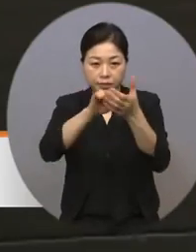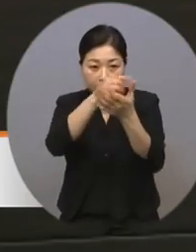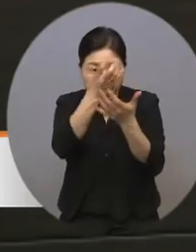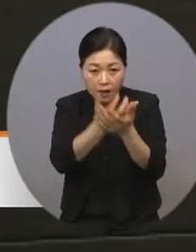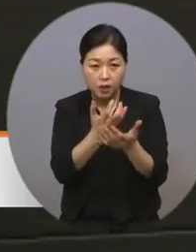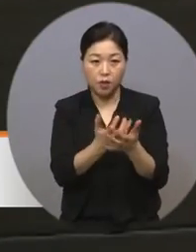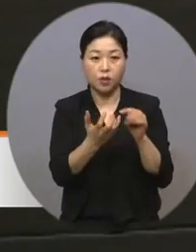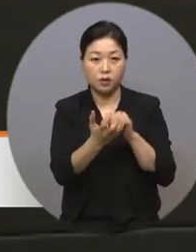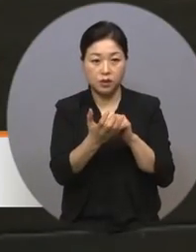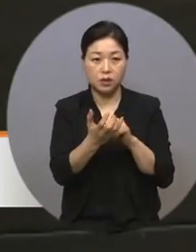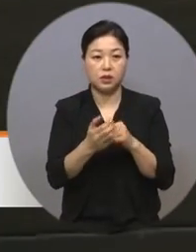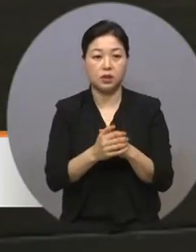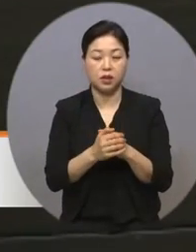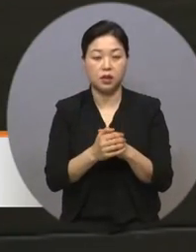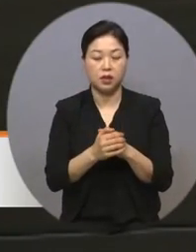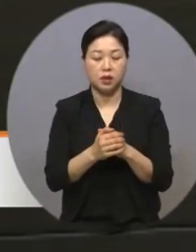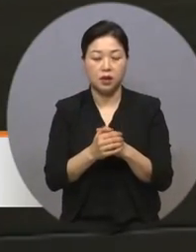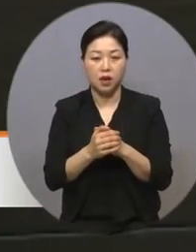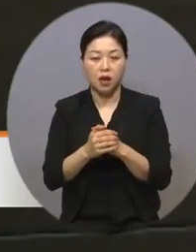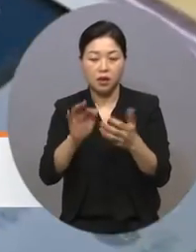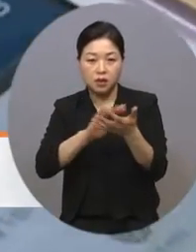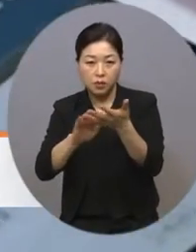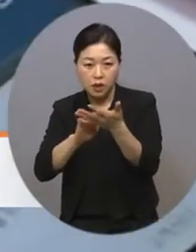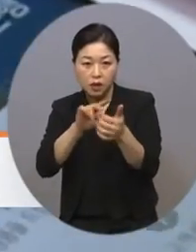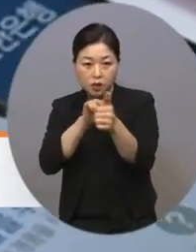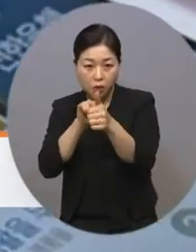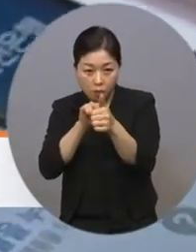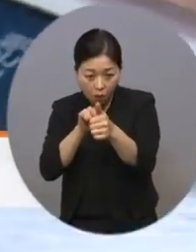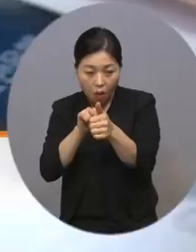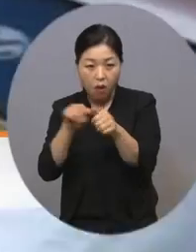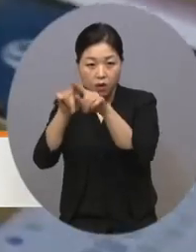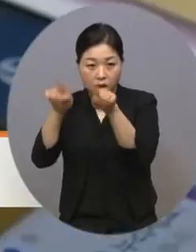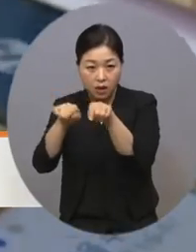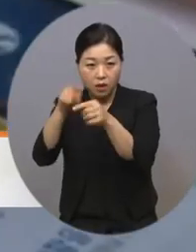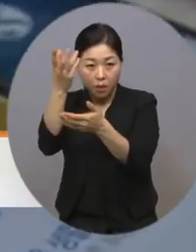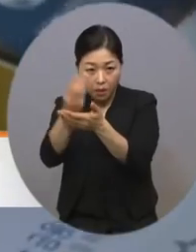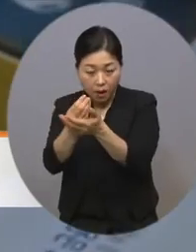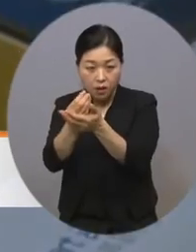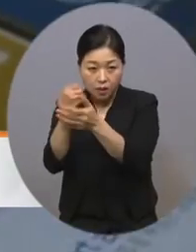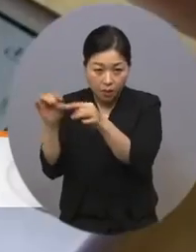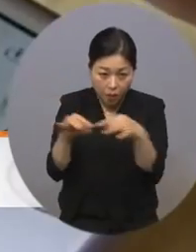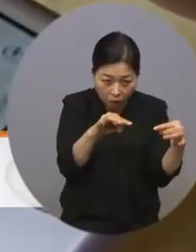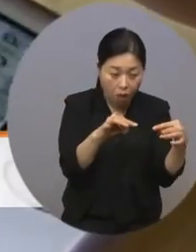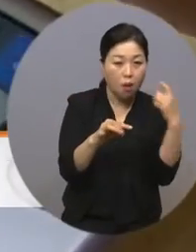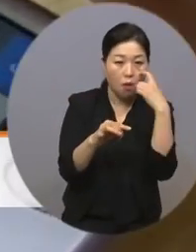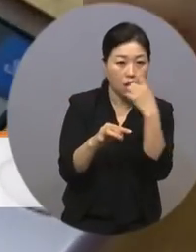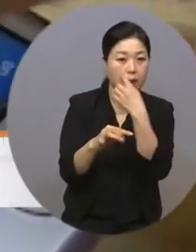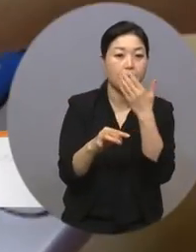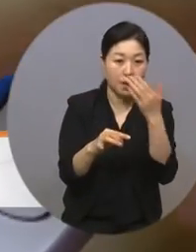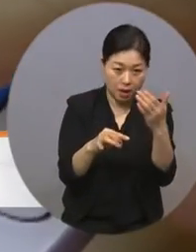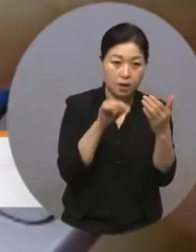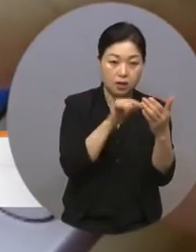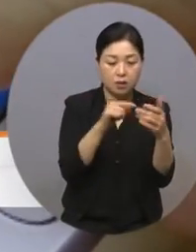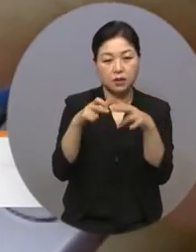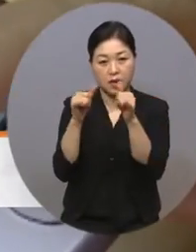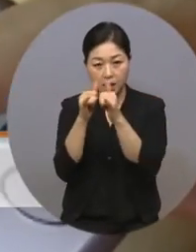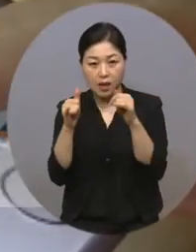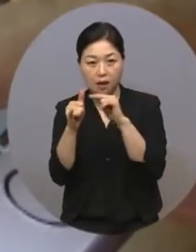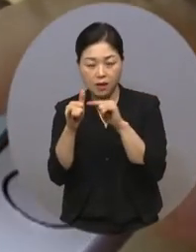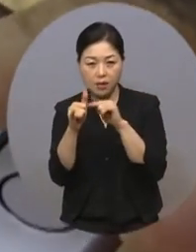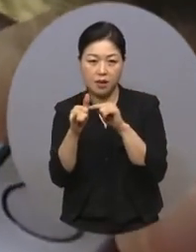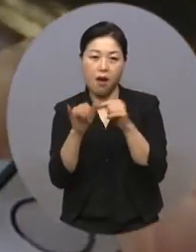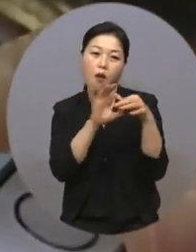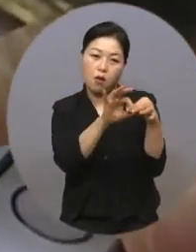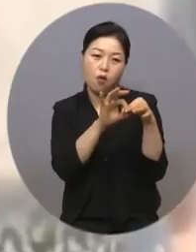점자 정보 단말기로 내려받아 점자로 확인할 수 있는 전자 점차 서비스로 장애인의 접근성을 향상